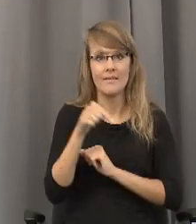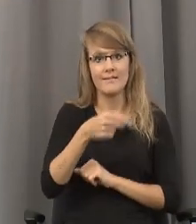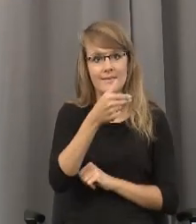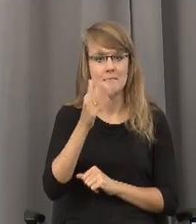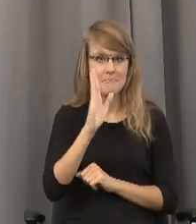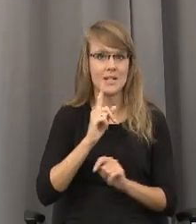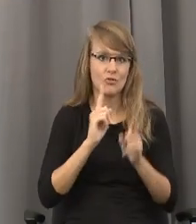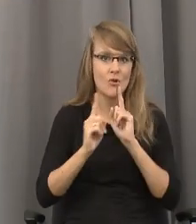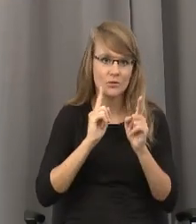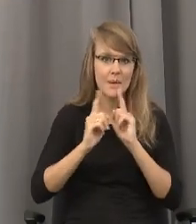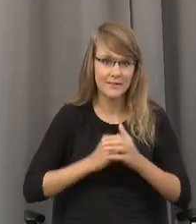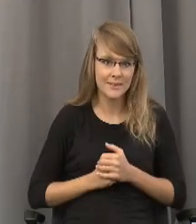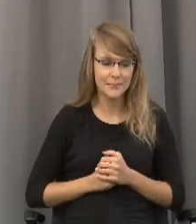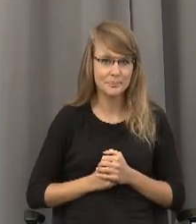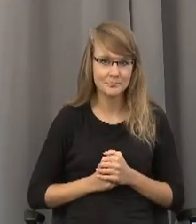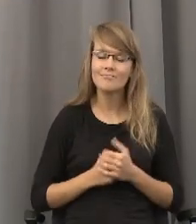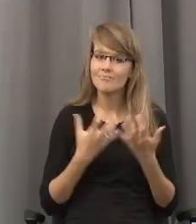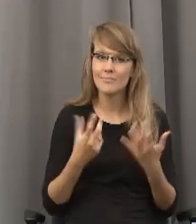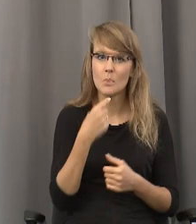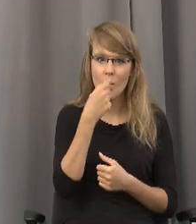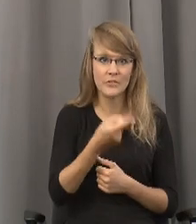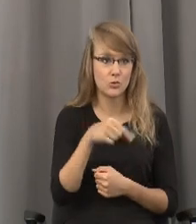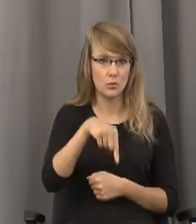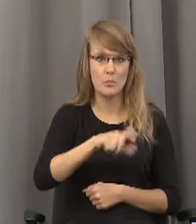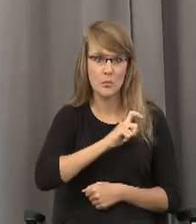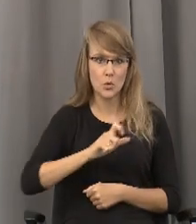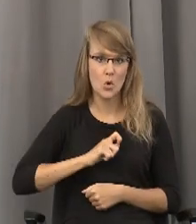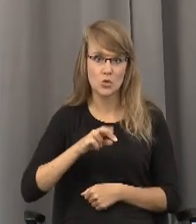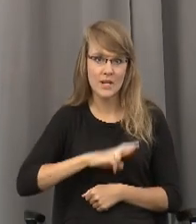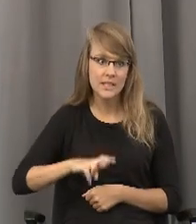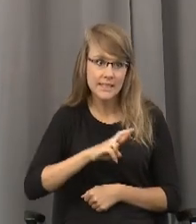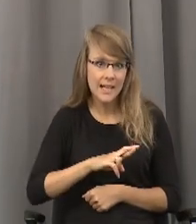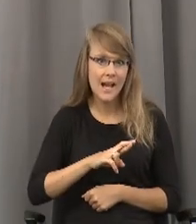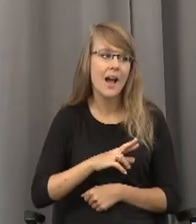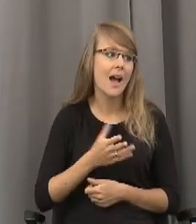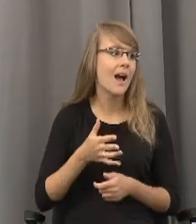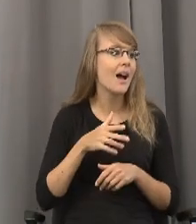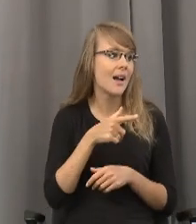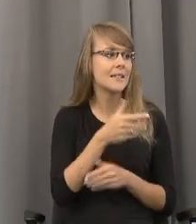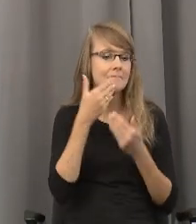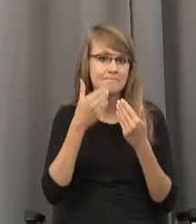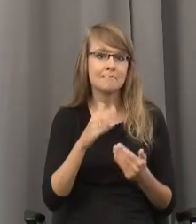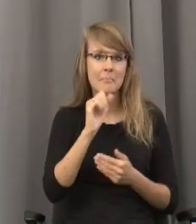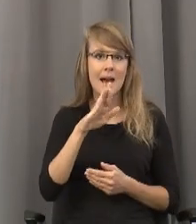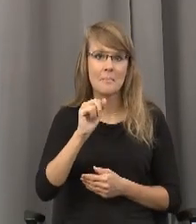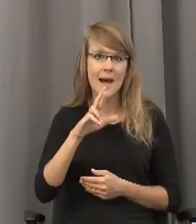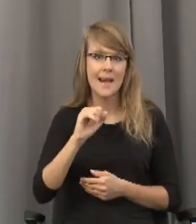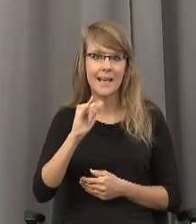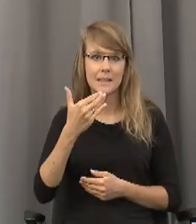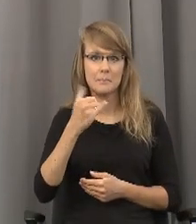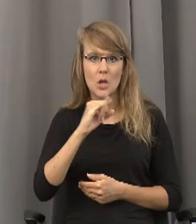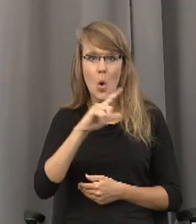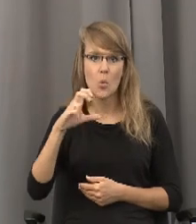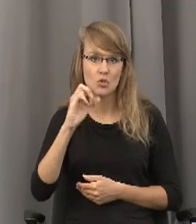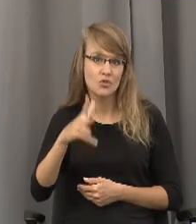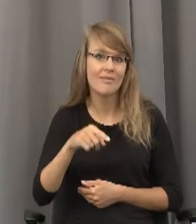porozmawiać. Szanowni Państwo, ja chciałbym podkreślić, że w Biurze Rzecznika, w dużej mierze dzięki Pani Barbarze Imiołczyk, ten temat jest obecny